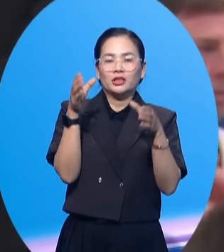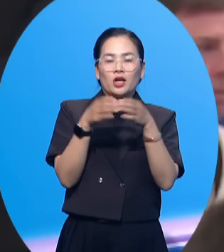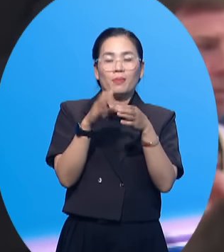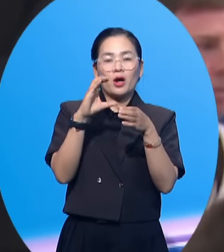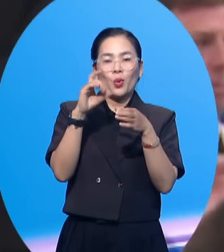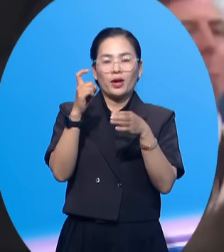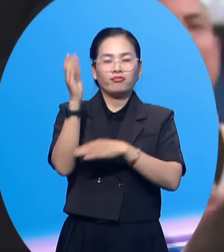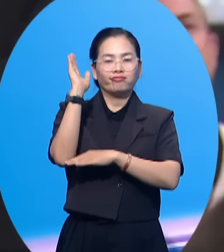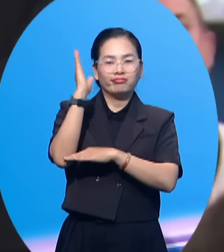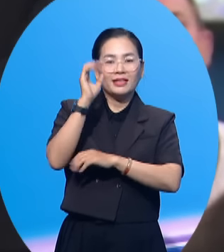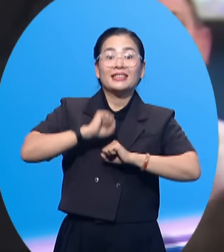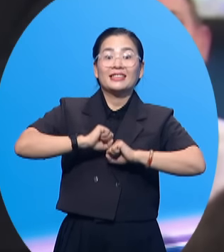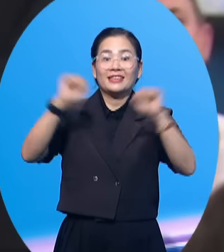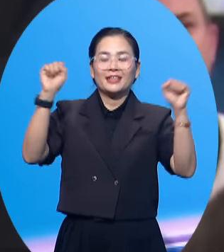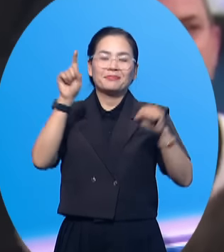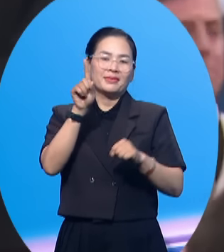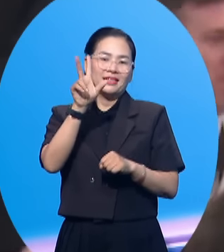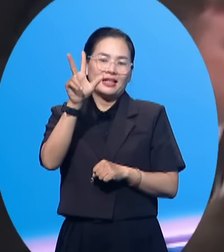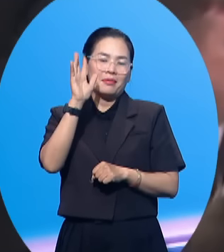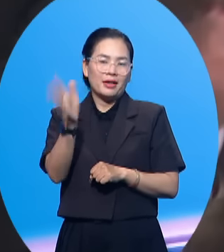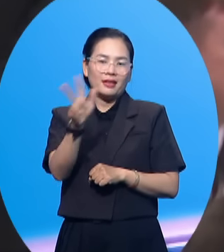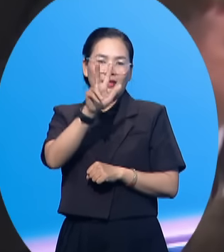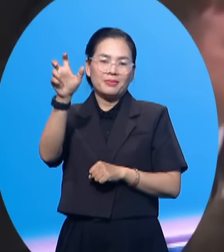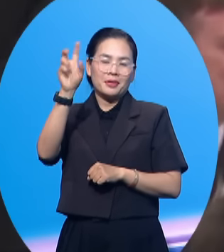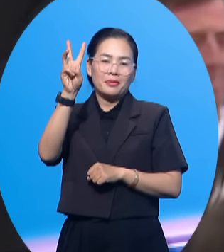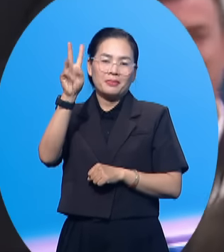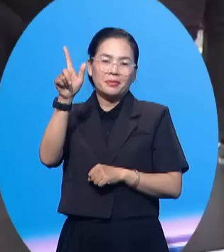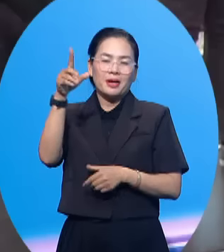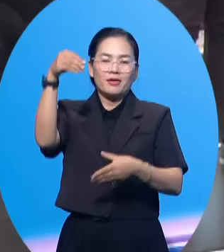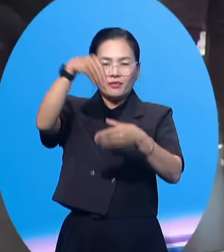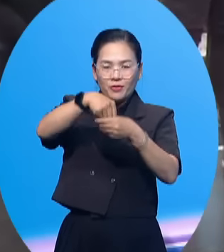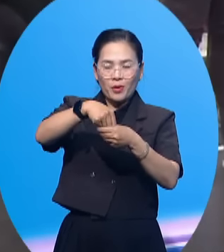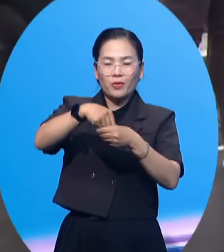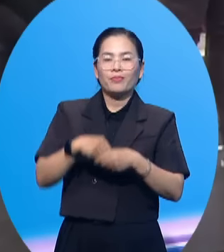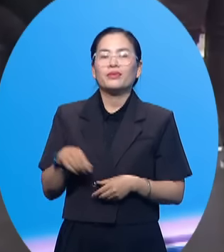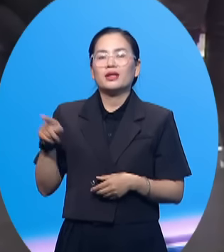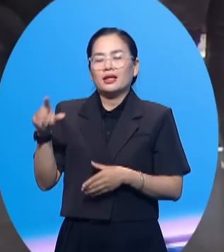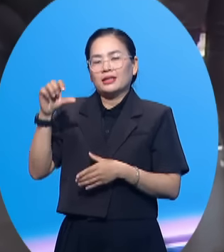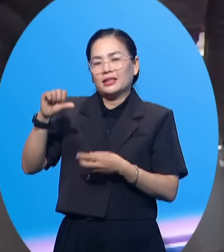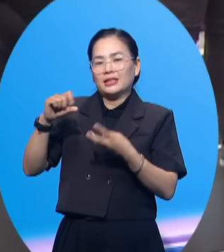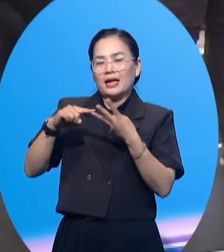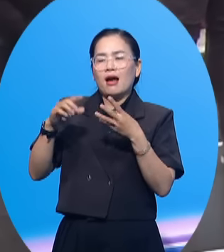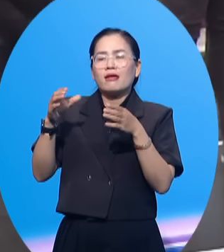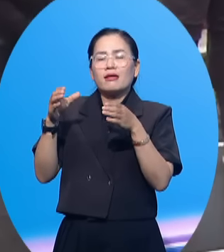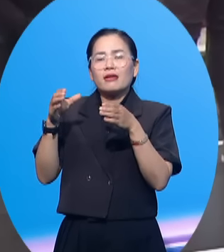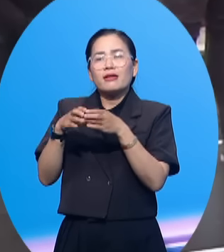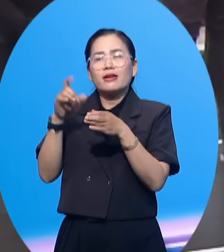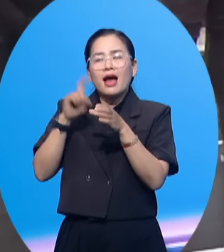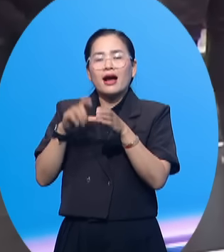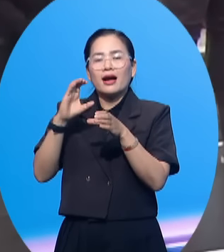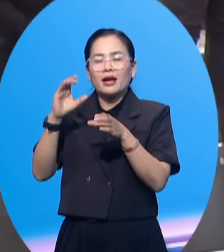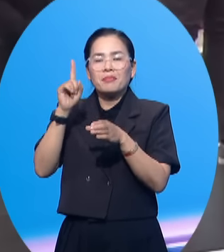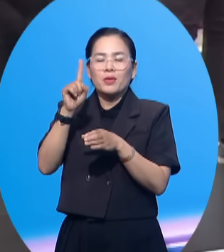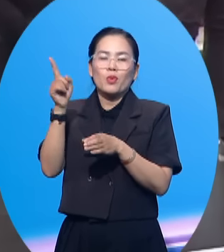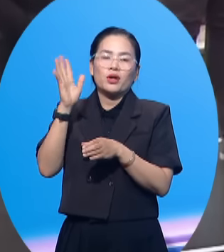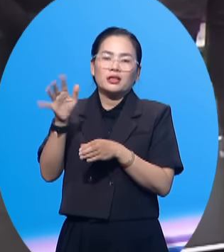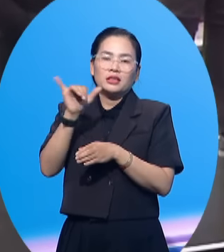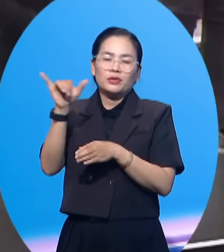philipson dành chiến thắng với 1883 phiếu bầu s wpr của Đảng cải cách dành được 11.000